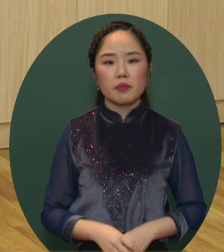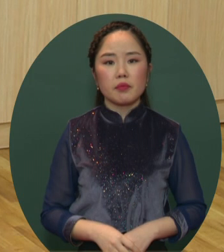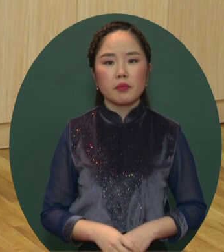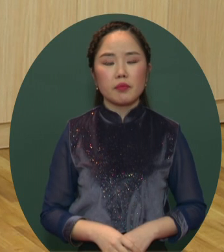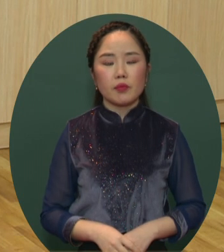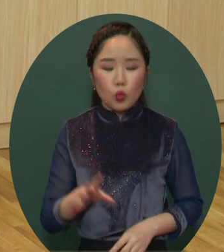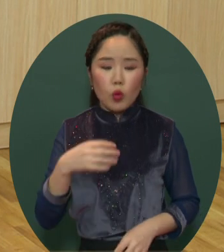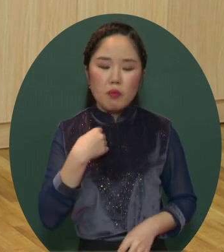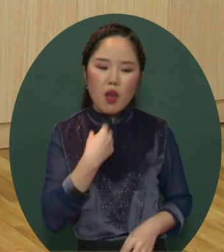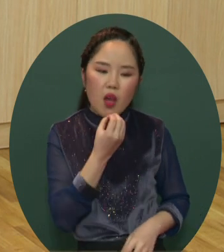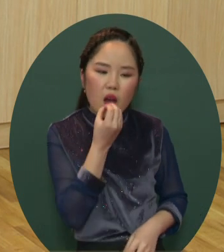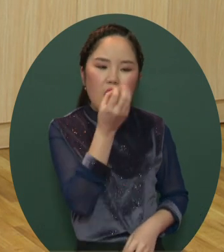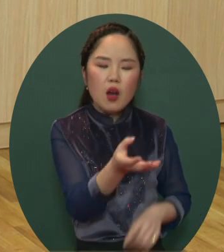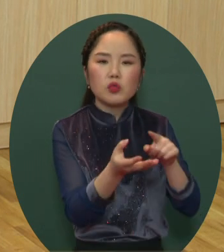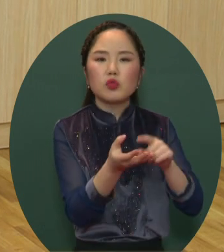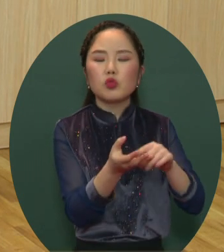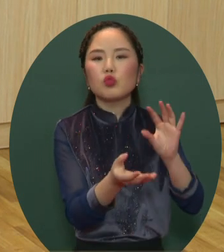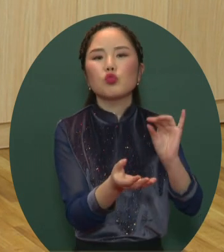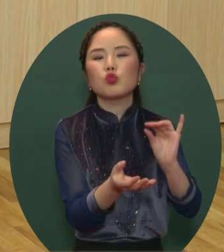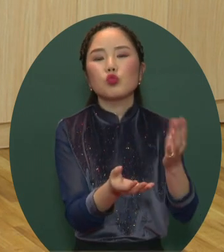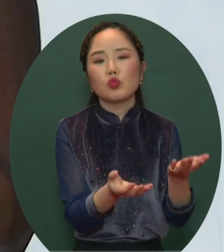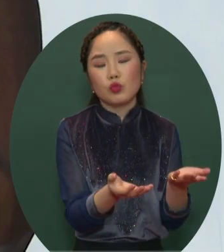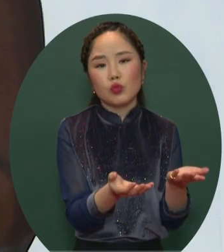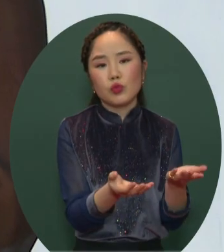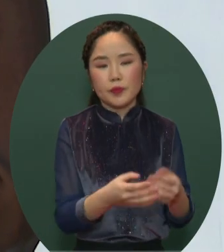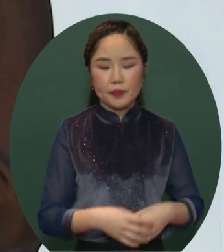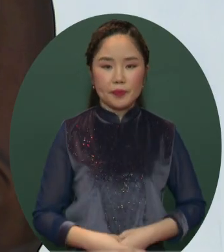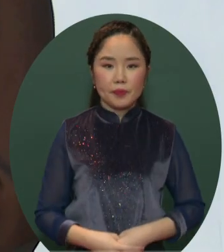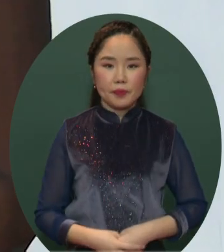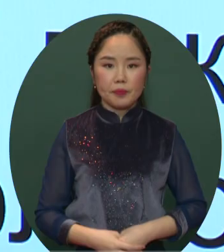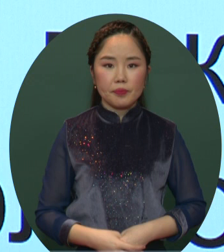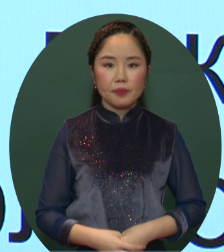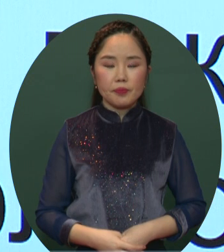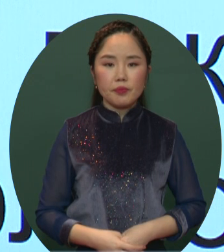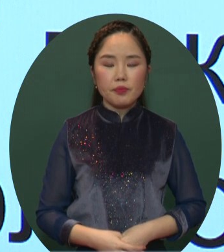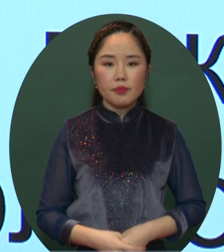Тэгвэл энэ хүүхэд юу гэж хэлсэн бол?